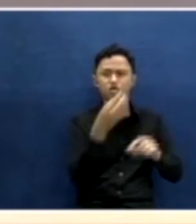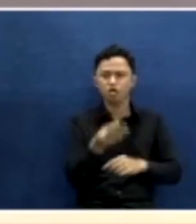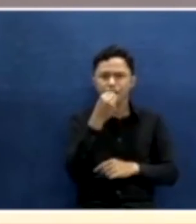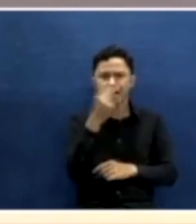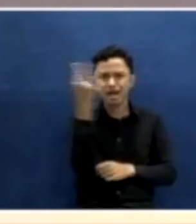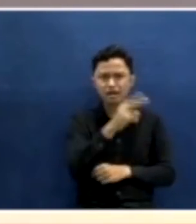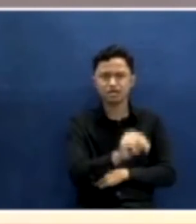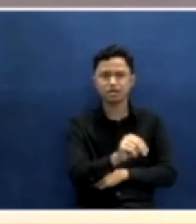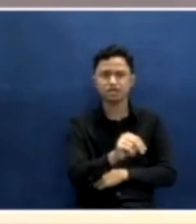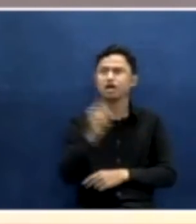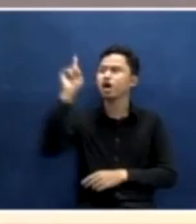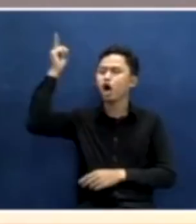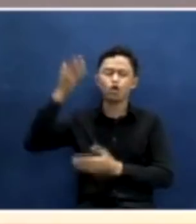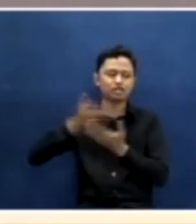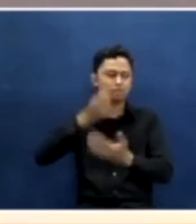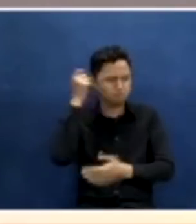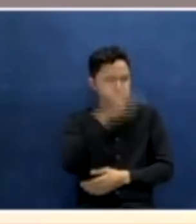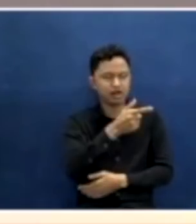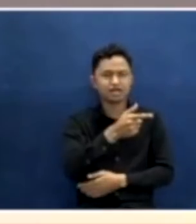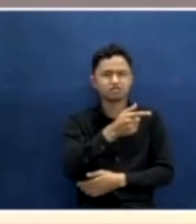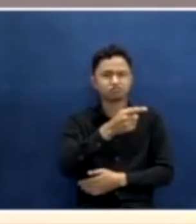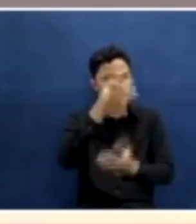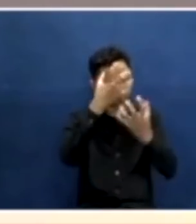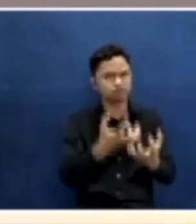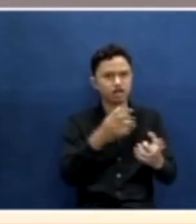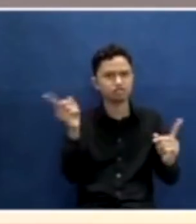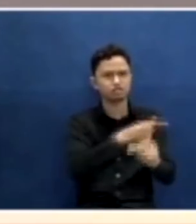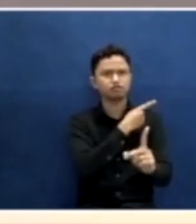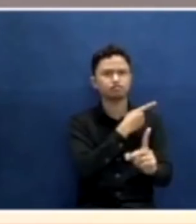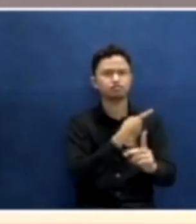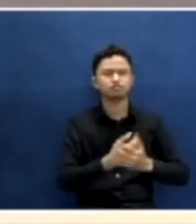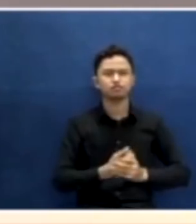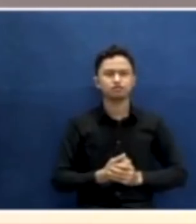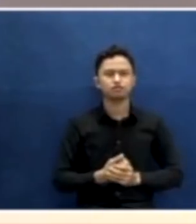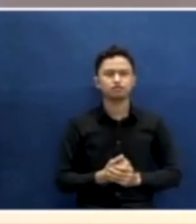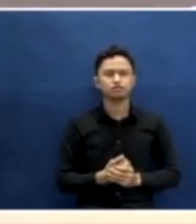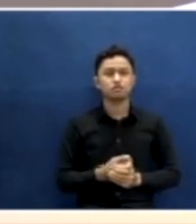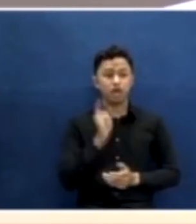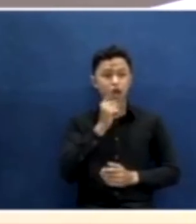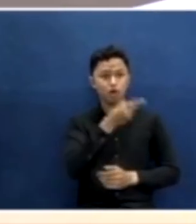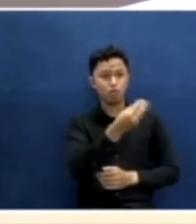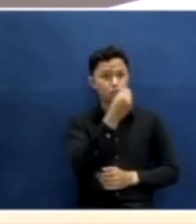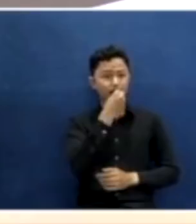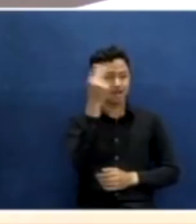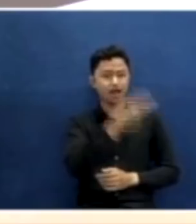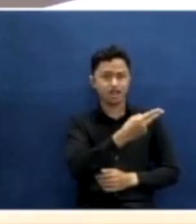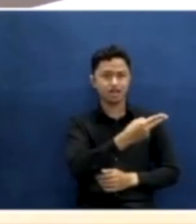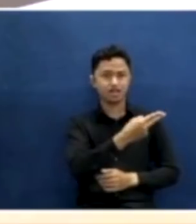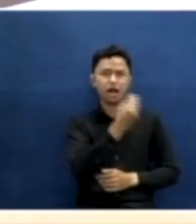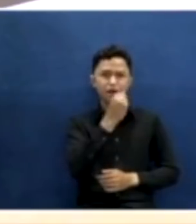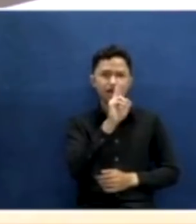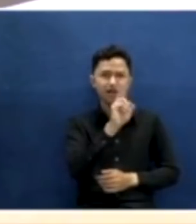harap Allah memberikan peringatan keras paint atau domain aku meskipun kalau kamu sampai menghalalkan kembali